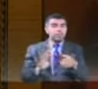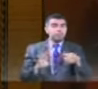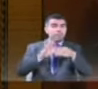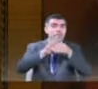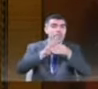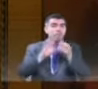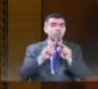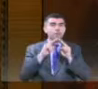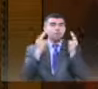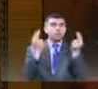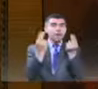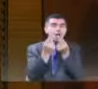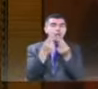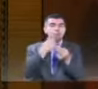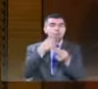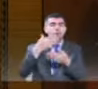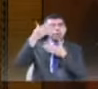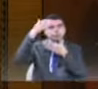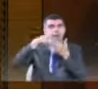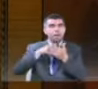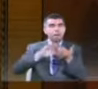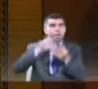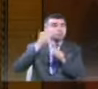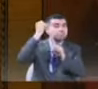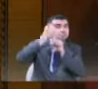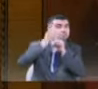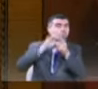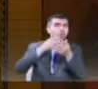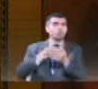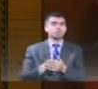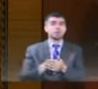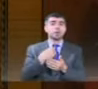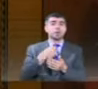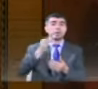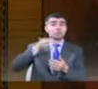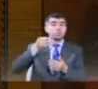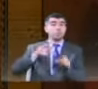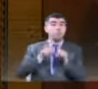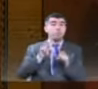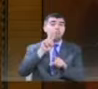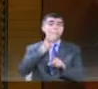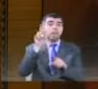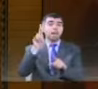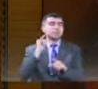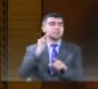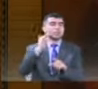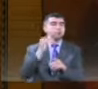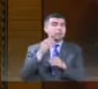التي تنسجها بلادنا شمالا وجنوبا، والمبادرات النوعية التي يقودها جلالة الملك حفظه